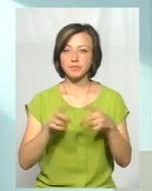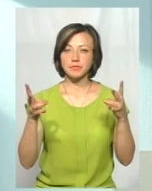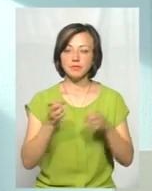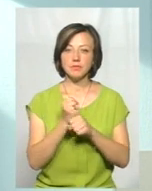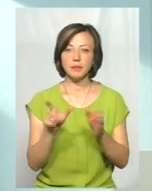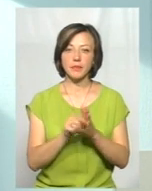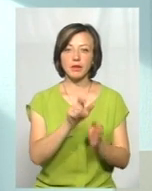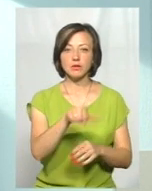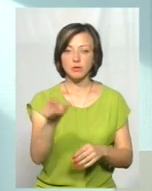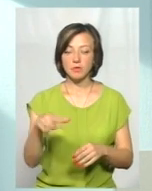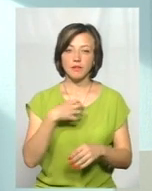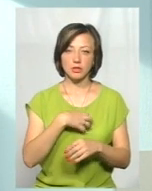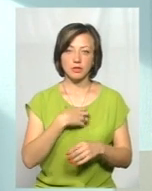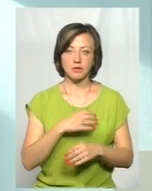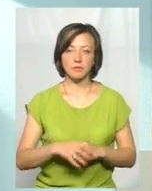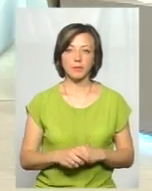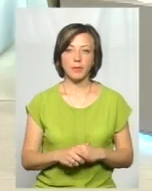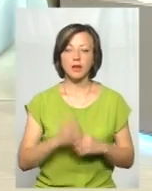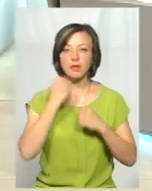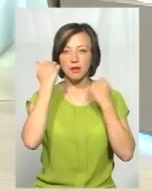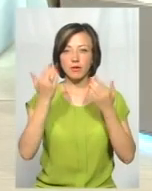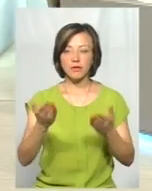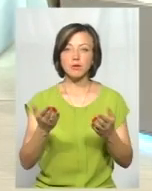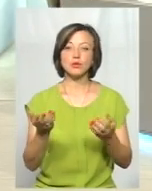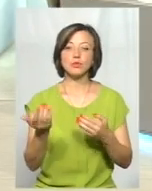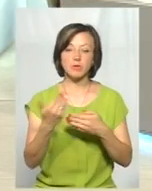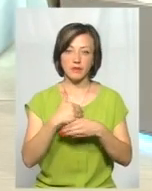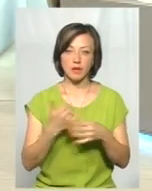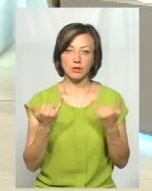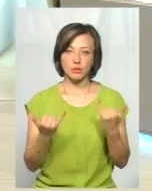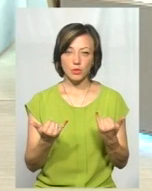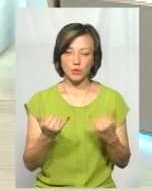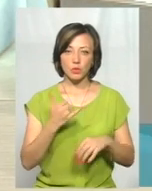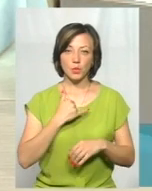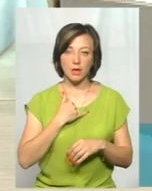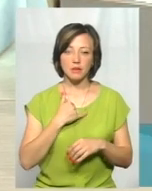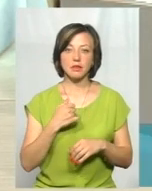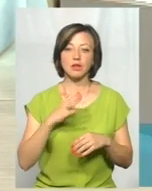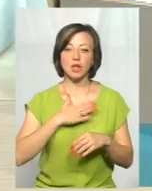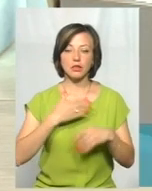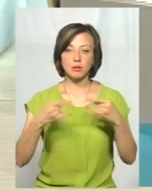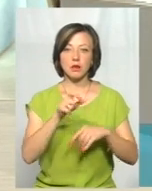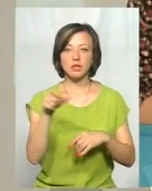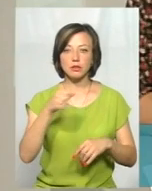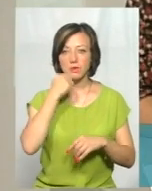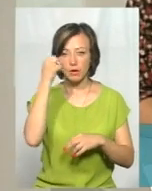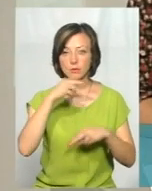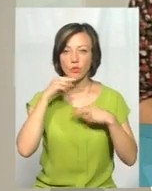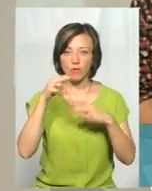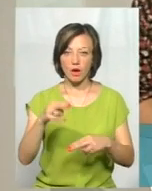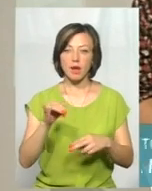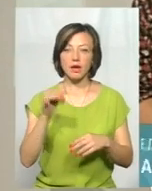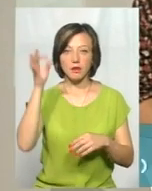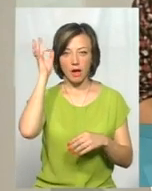з виборцями, це дуже важлива ця проблема. Дякую, пані Оксана, дякую, що сьогодні до нас завітали. Нашим глядачам дякуємо за увагу